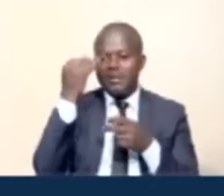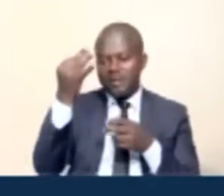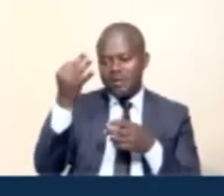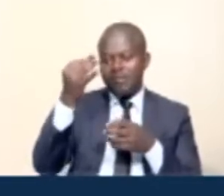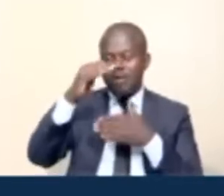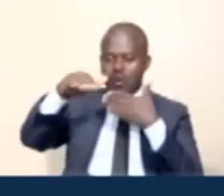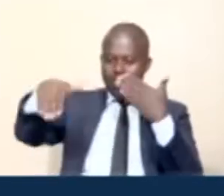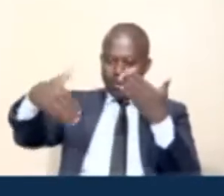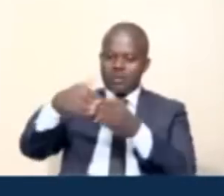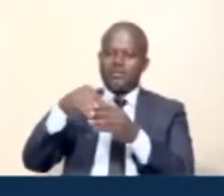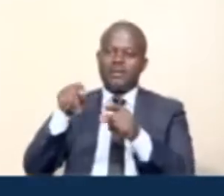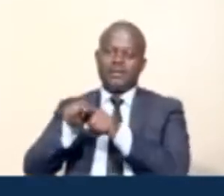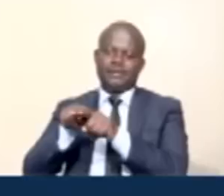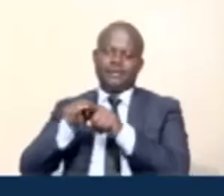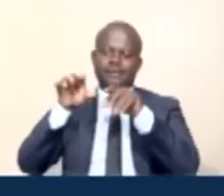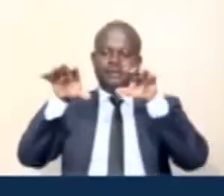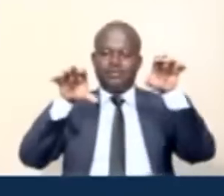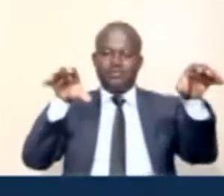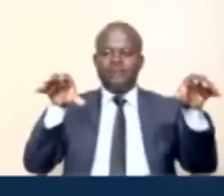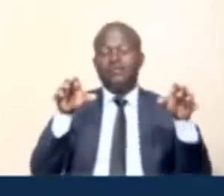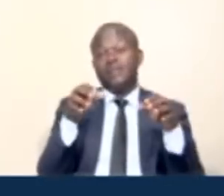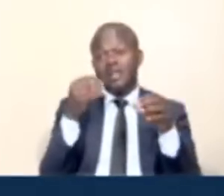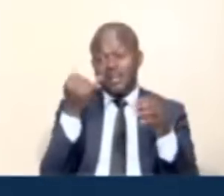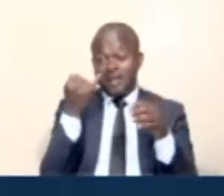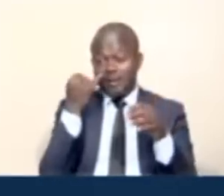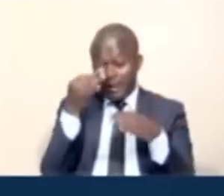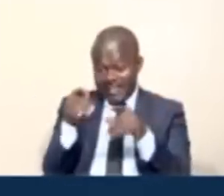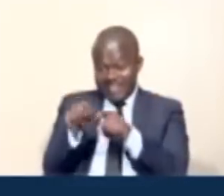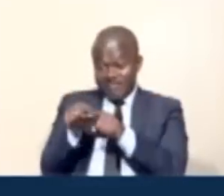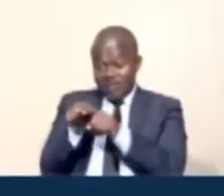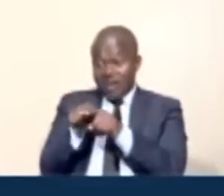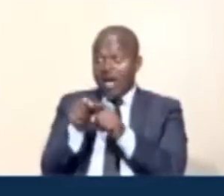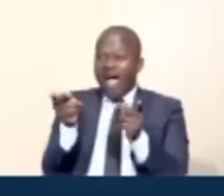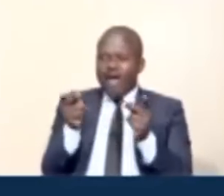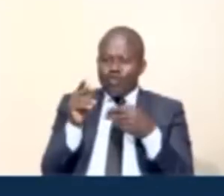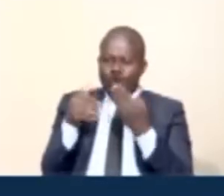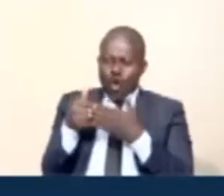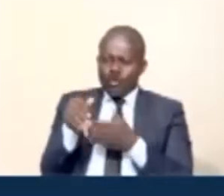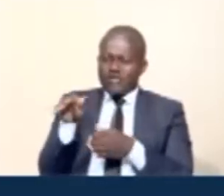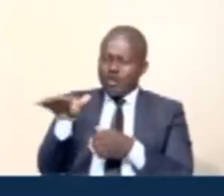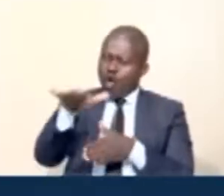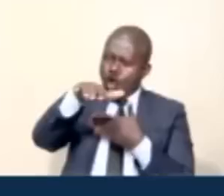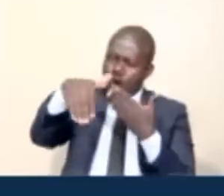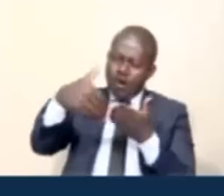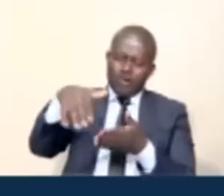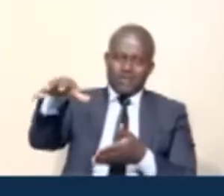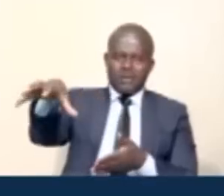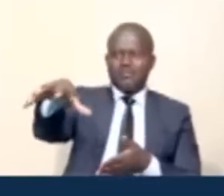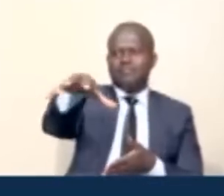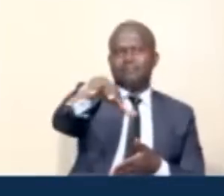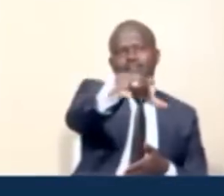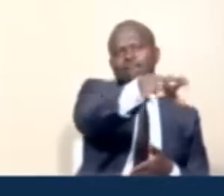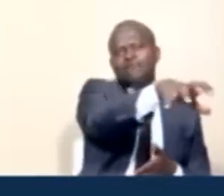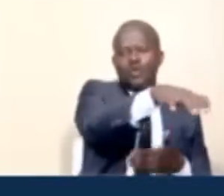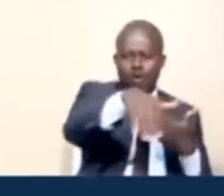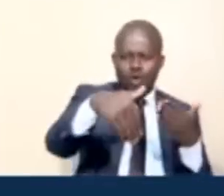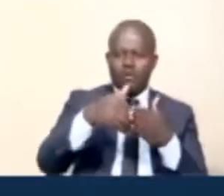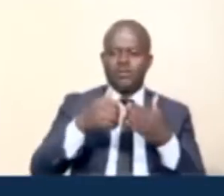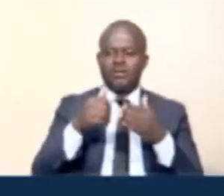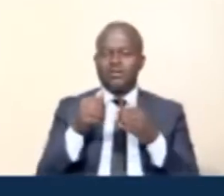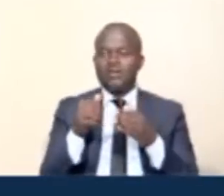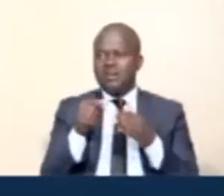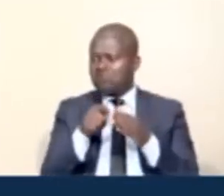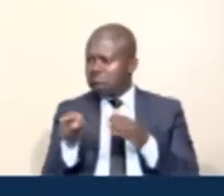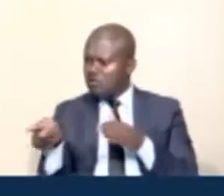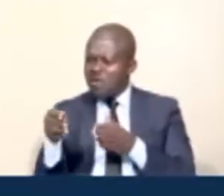byose ariko byaba bimeze. Yego. Ubwo ariko byaba bimeze umuntu yabaza akareba niba hari icyemezo cyarafashwe cyaratangazwe, kuko ndi